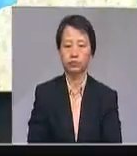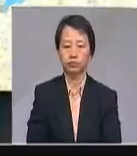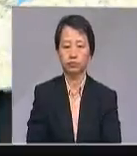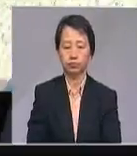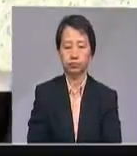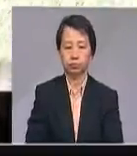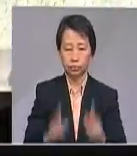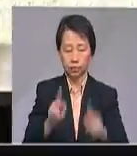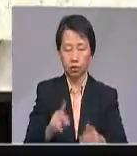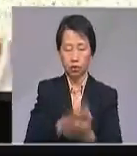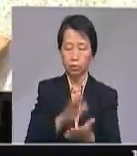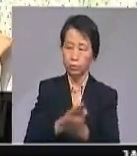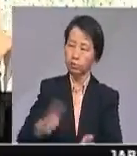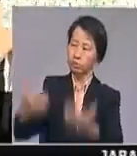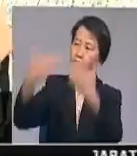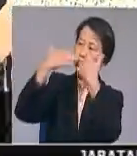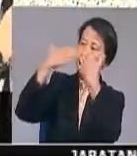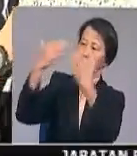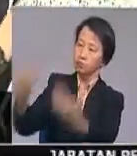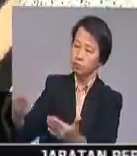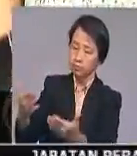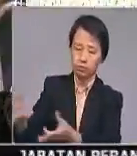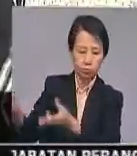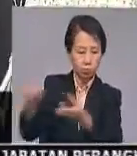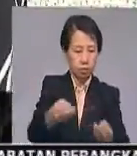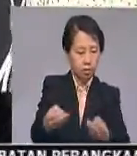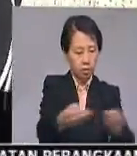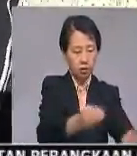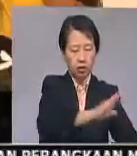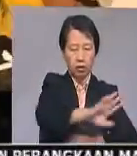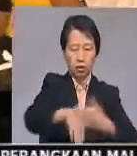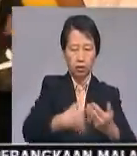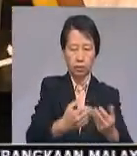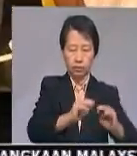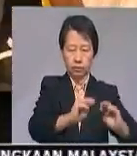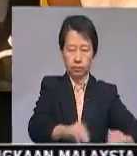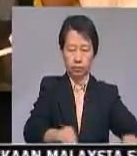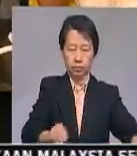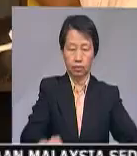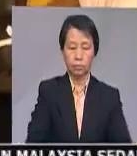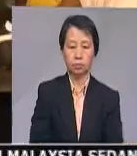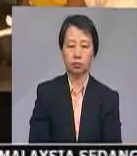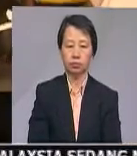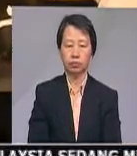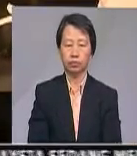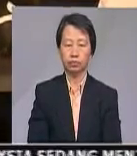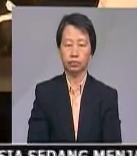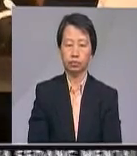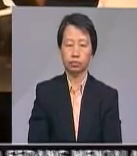Pihak sekolah menghargai sumbangan itu dan diagihkan kepada semua pelajar.